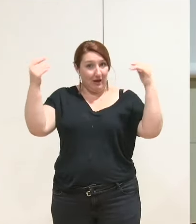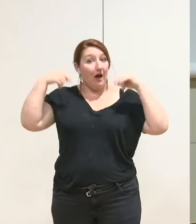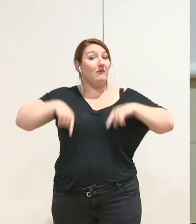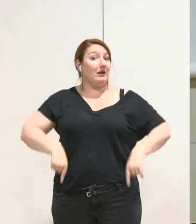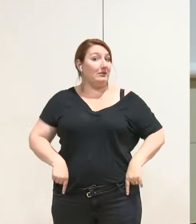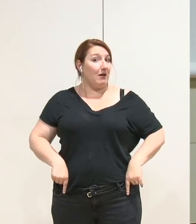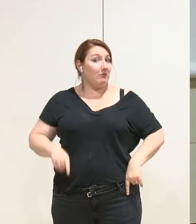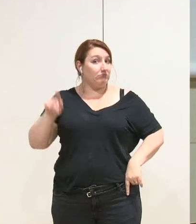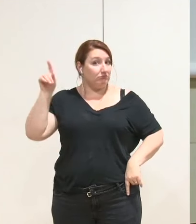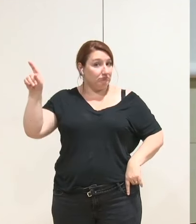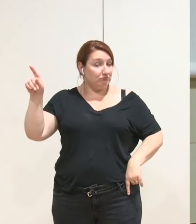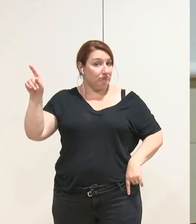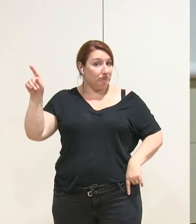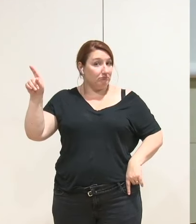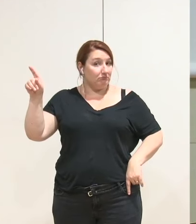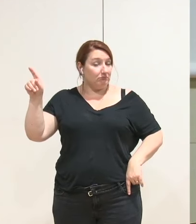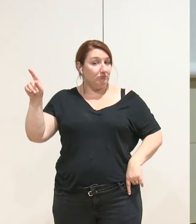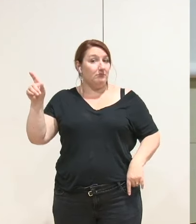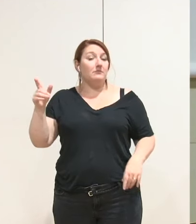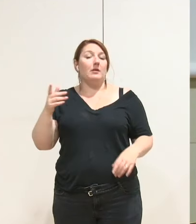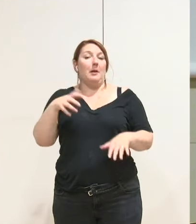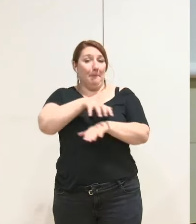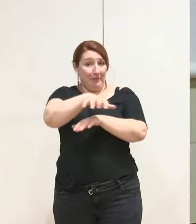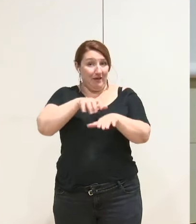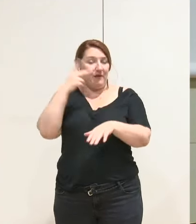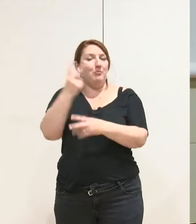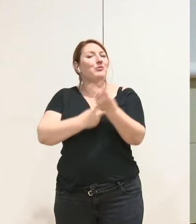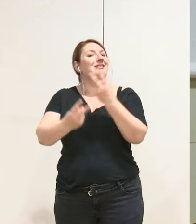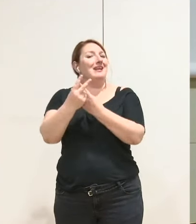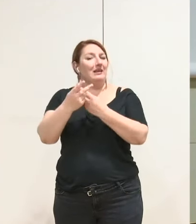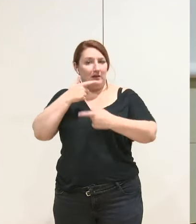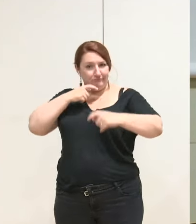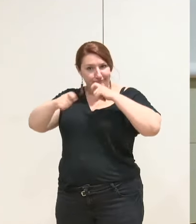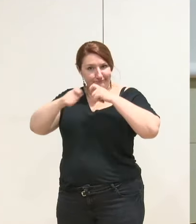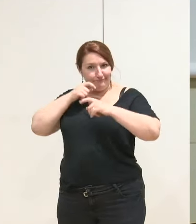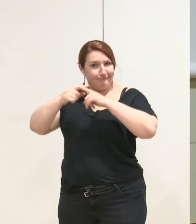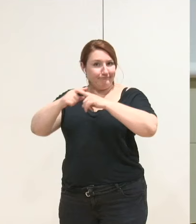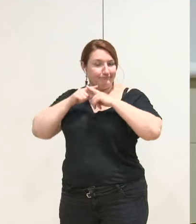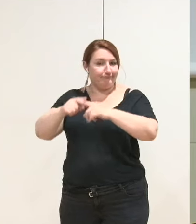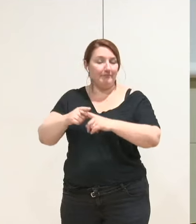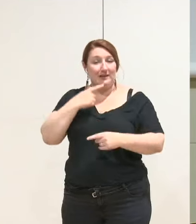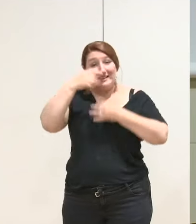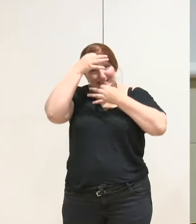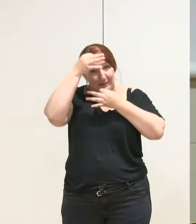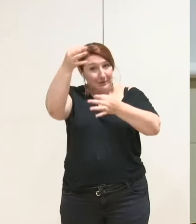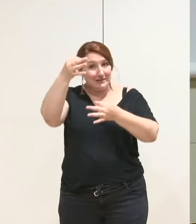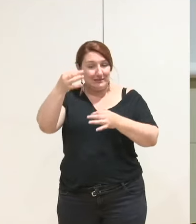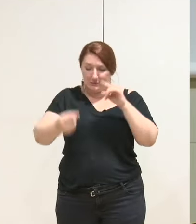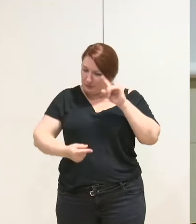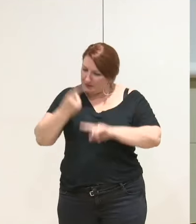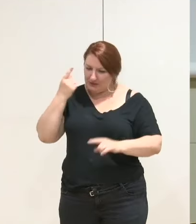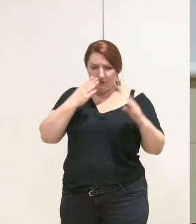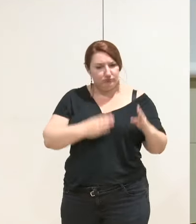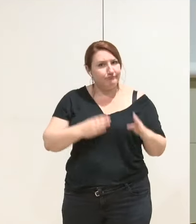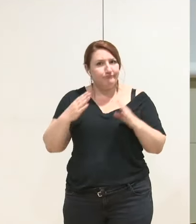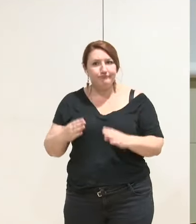l'occurrence on discute avec les délégués du préfet d'accord donc donc c'est quelque chose qui est bien précis et bien particulier qui